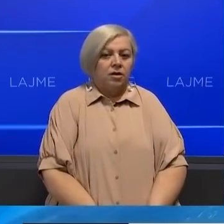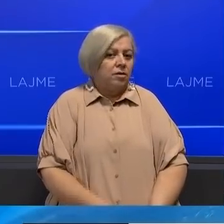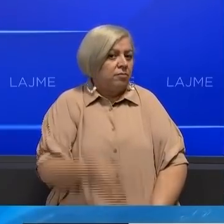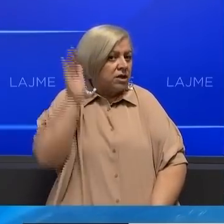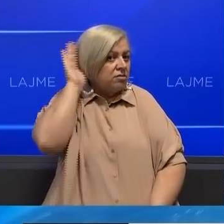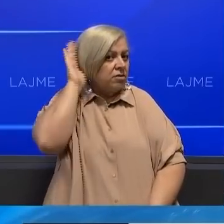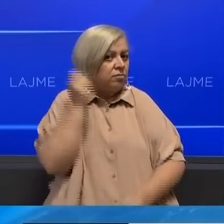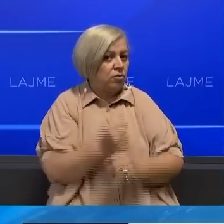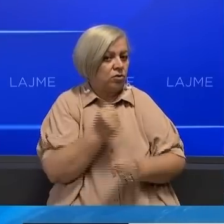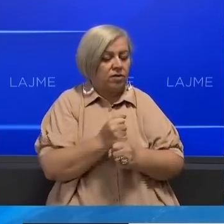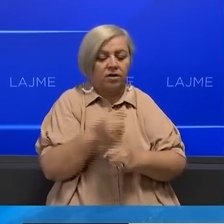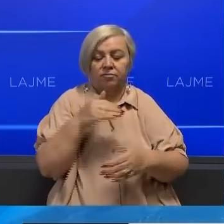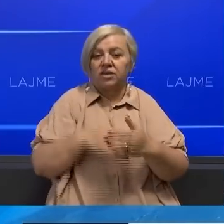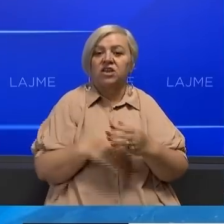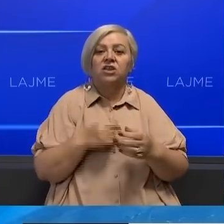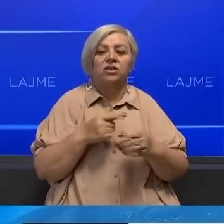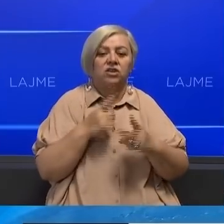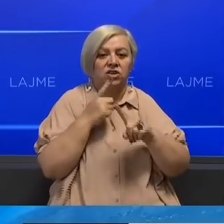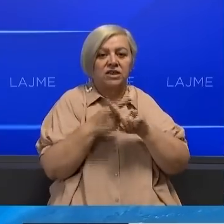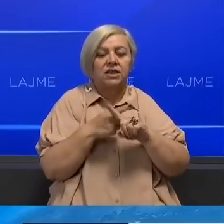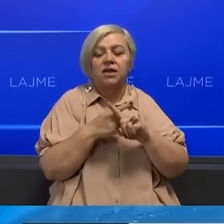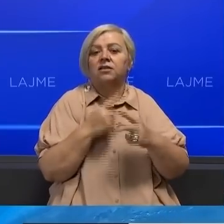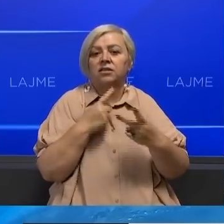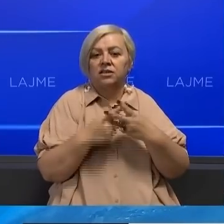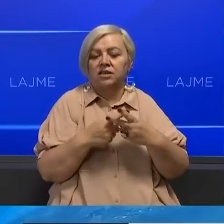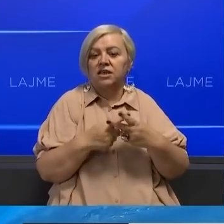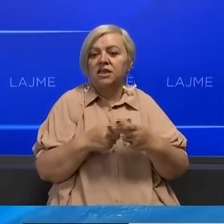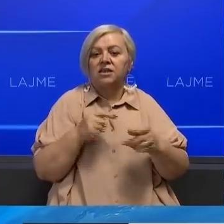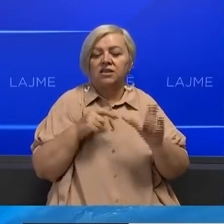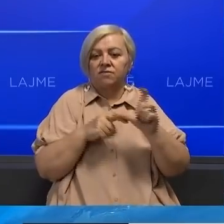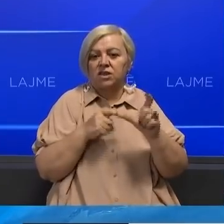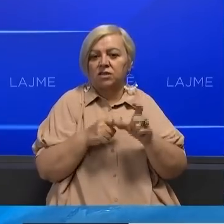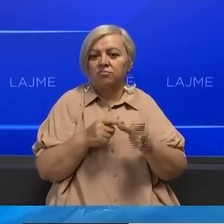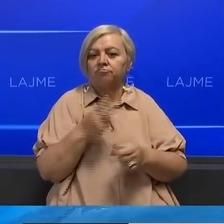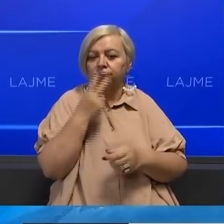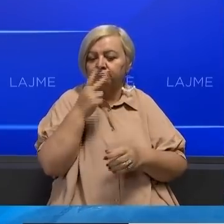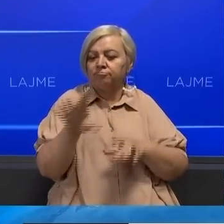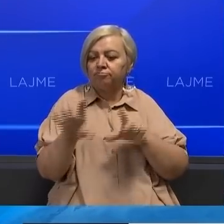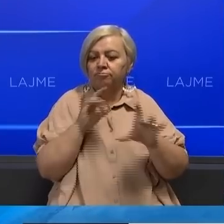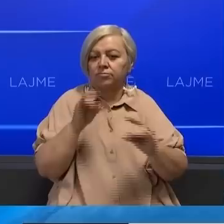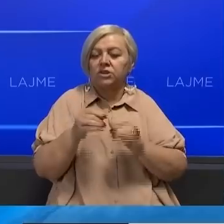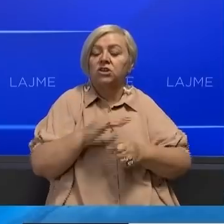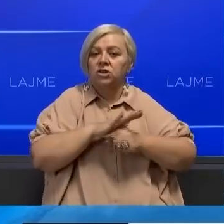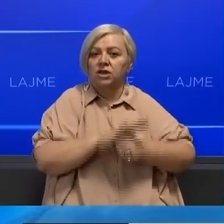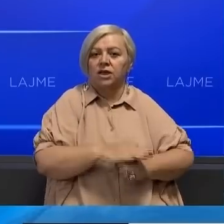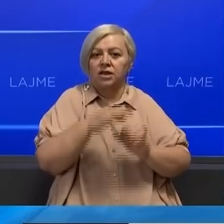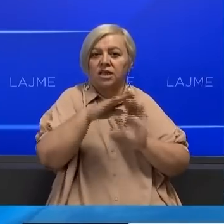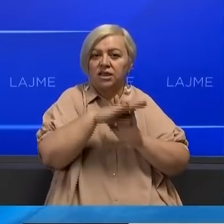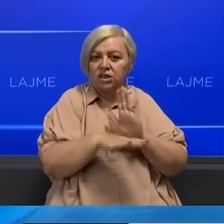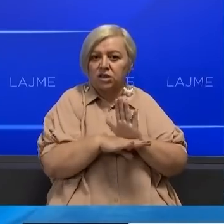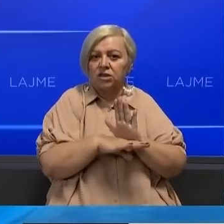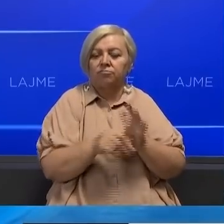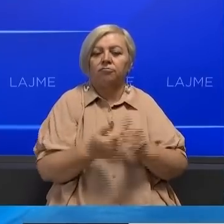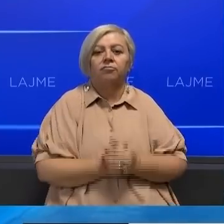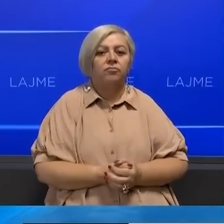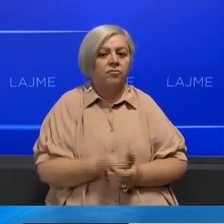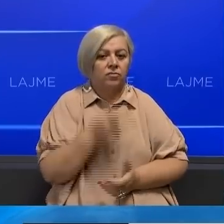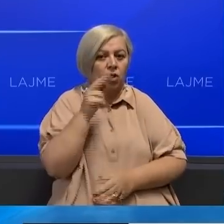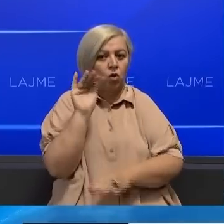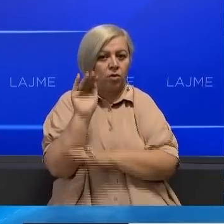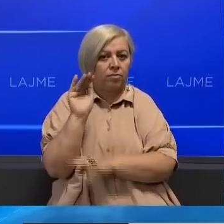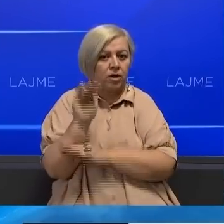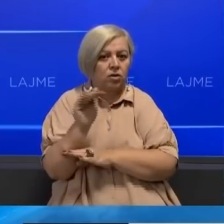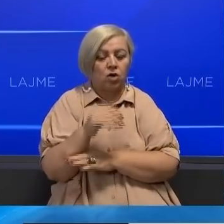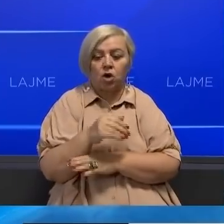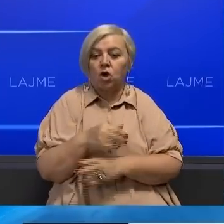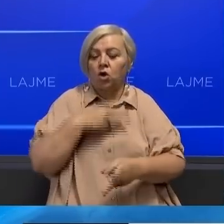Ministri i punëve të brendshme Xhelal Sfeçla ka deklaruar se ka gjetur një mori shkeljesh ligjore në dikasterin që e drejton. Duke raportuar